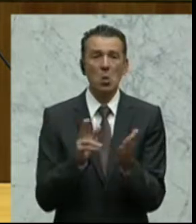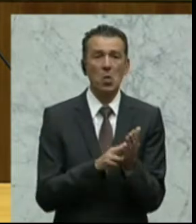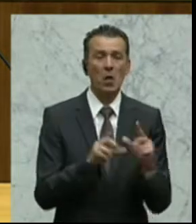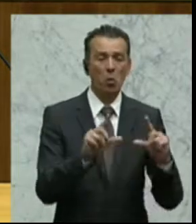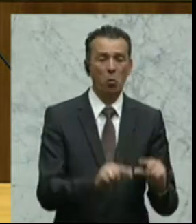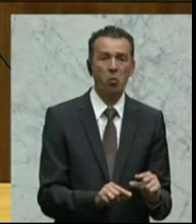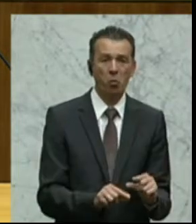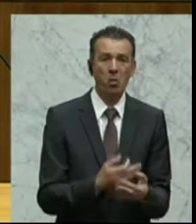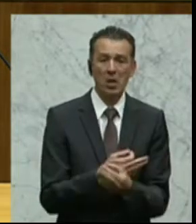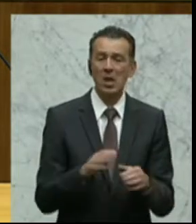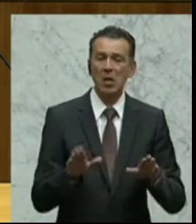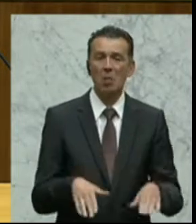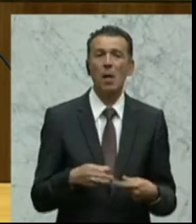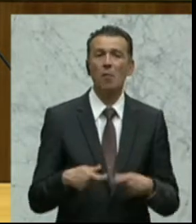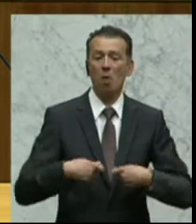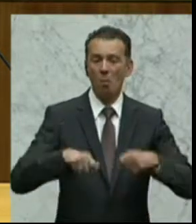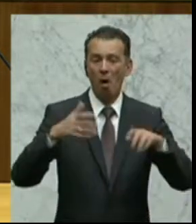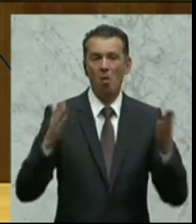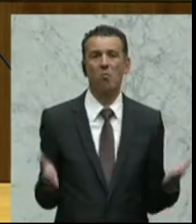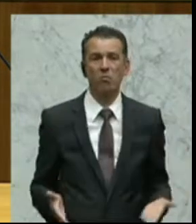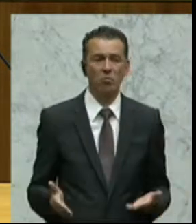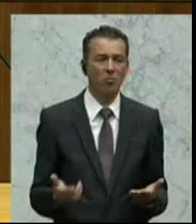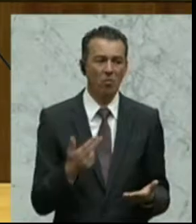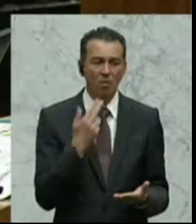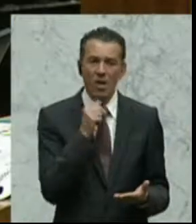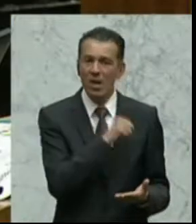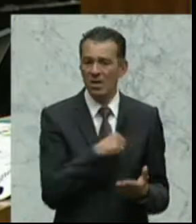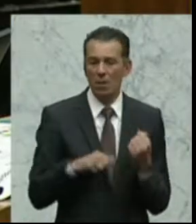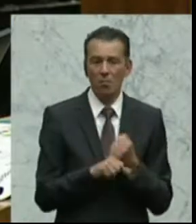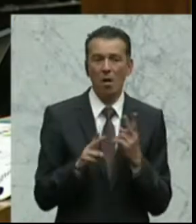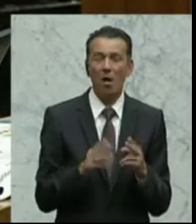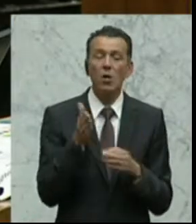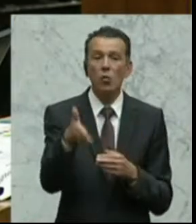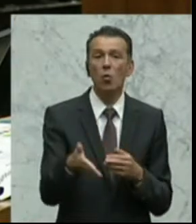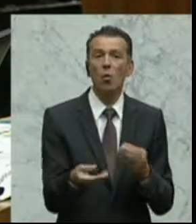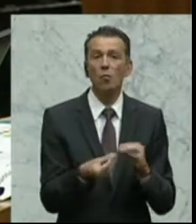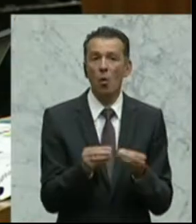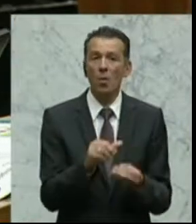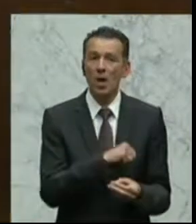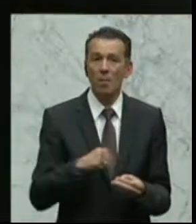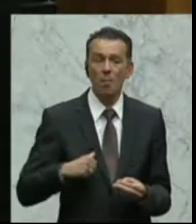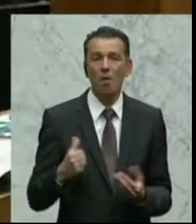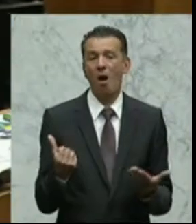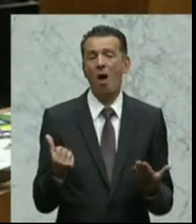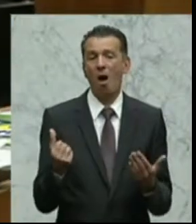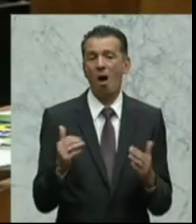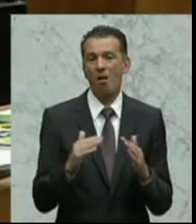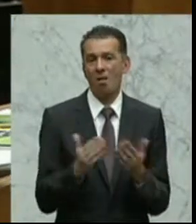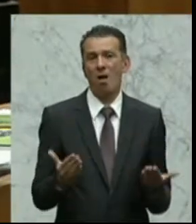machen kann oder Hand anlegen kann auf der Baustelle, der wird künftig ein Problem haben mit Eigenheim, der wird sich nichts leisten können. Aber das war ja nicht